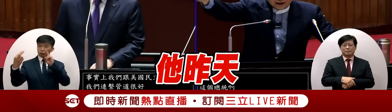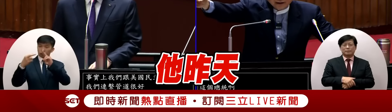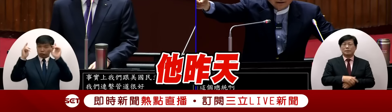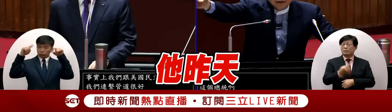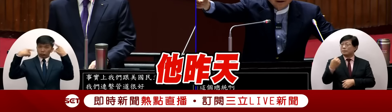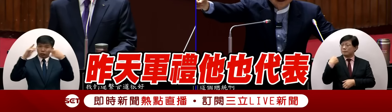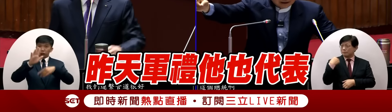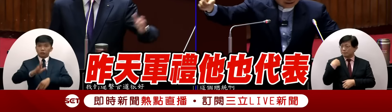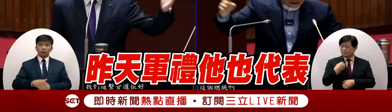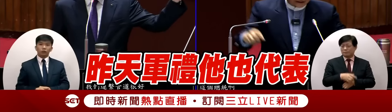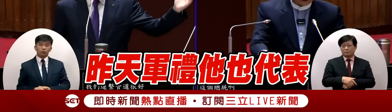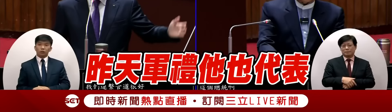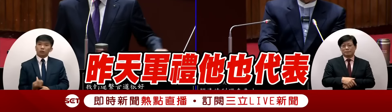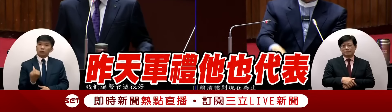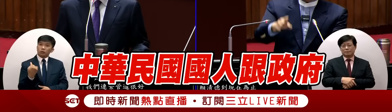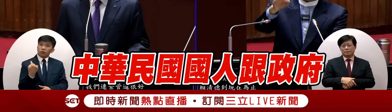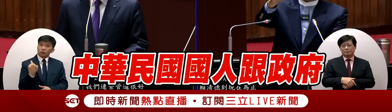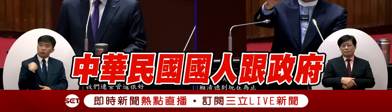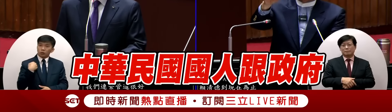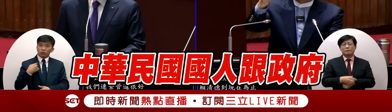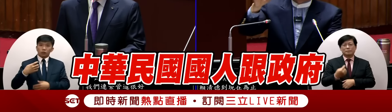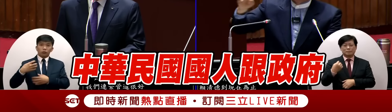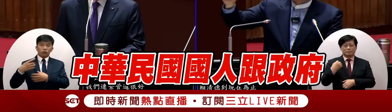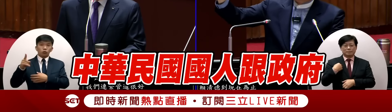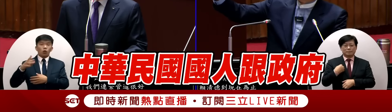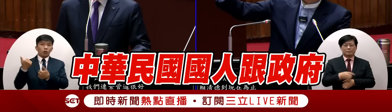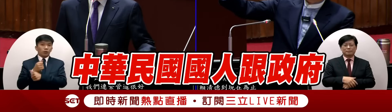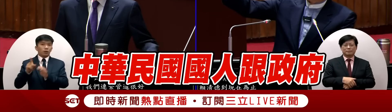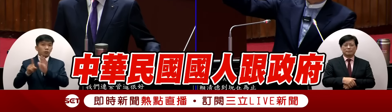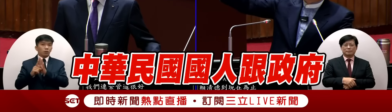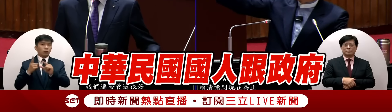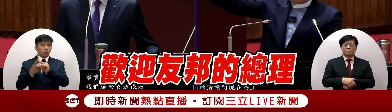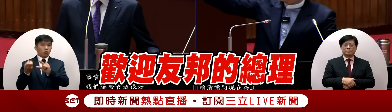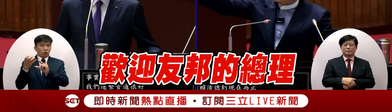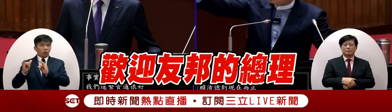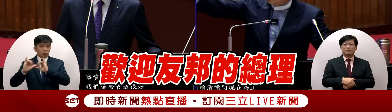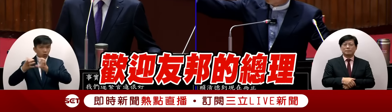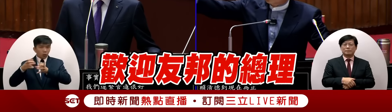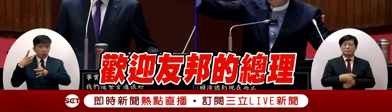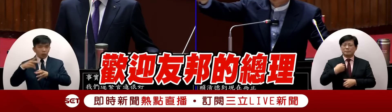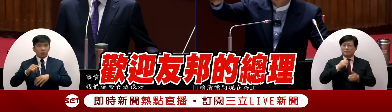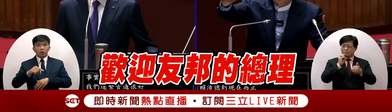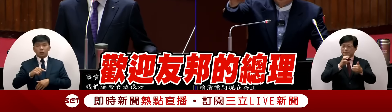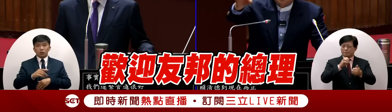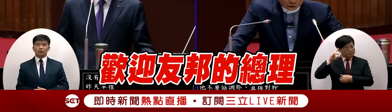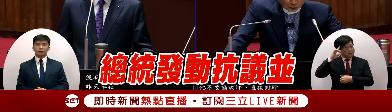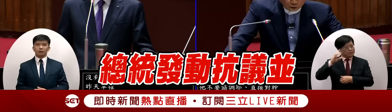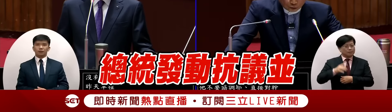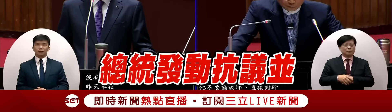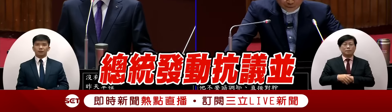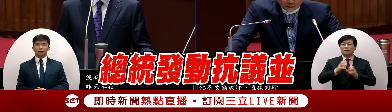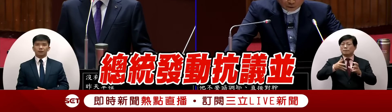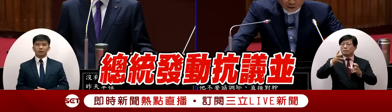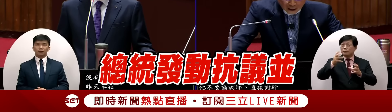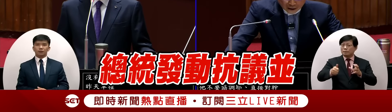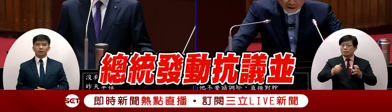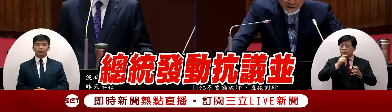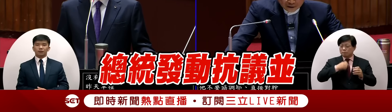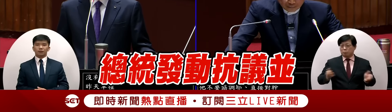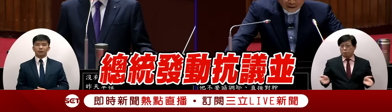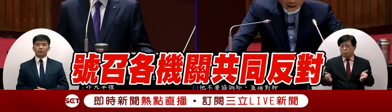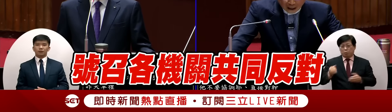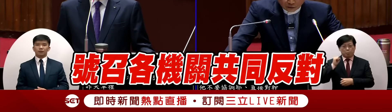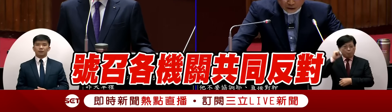他昨天 军礼，他也在代表中华民国国人跟政府欢迎友邦的总理。 总统发动抗